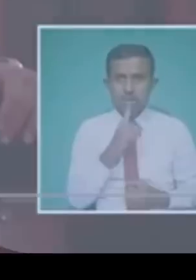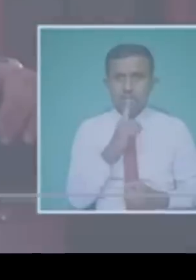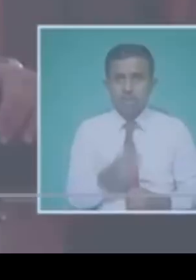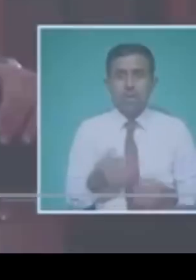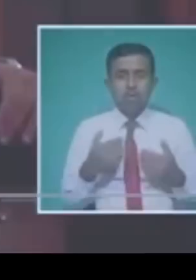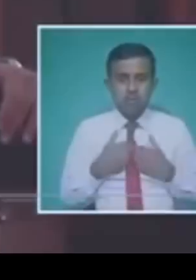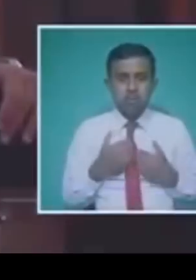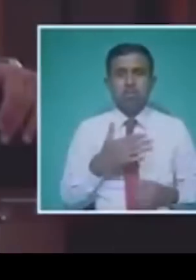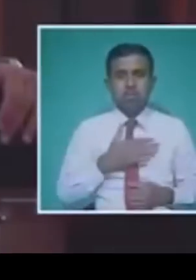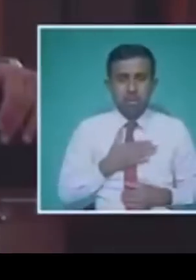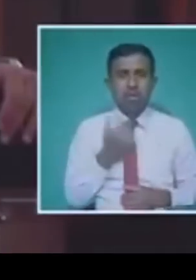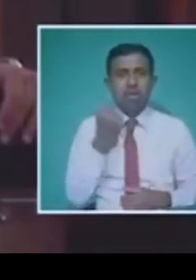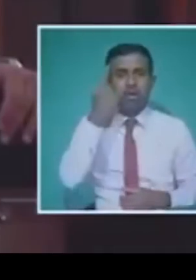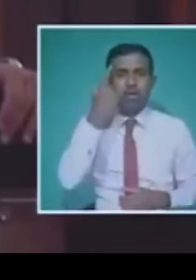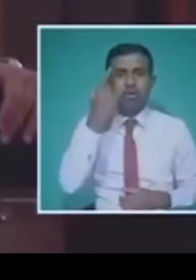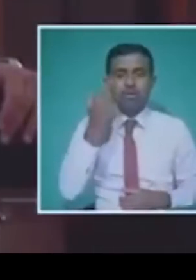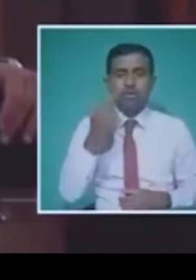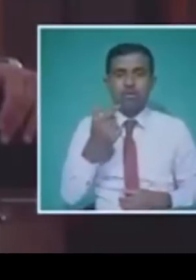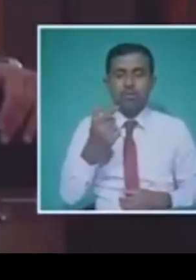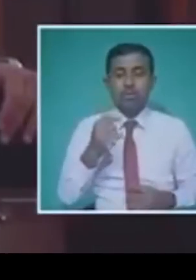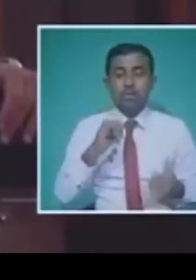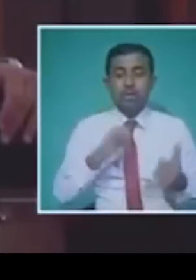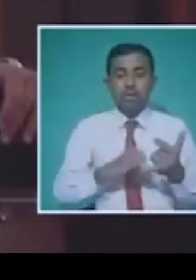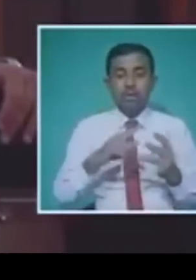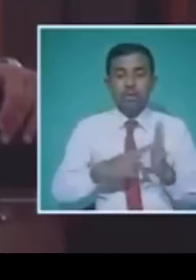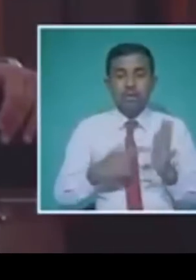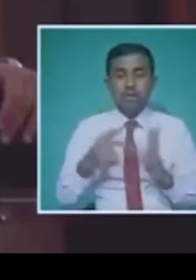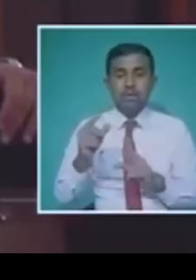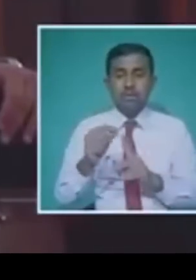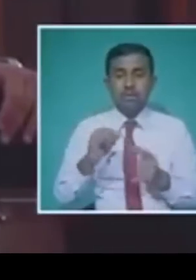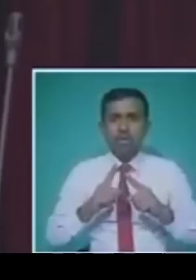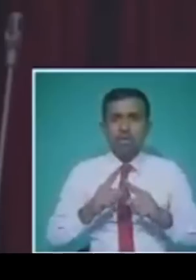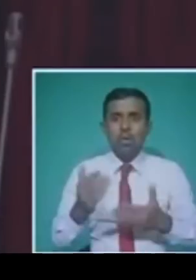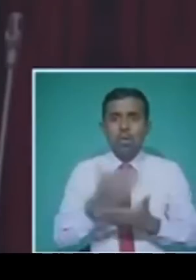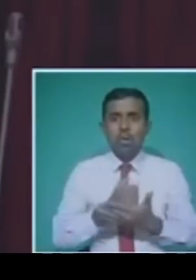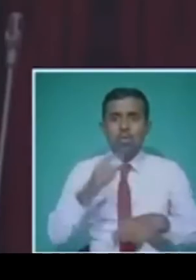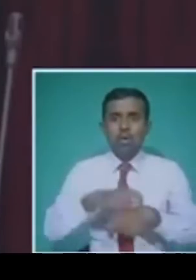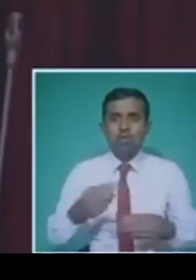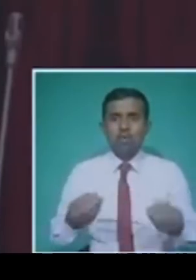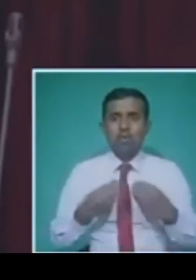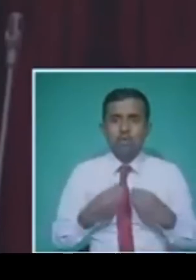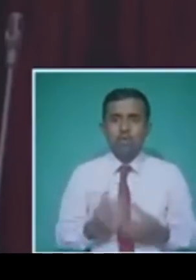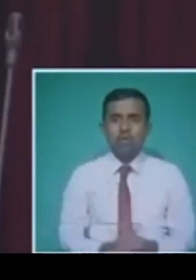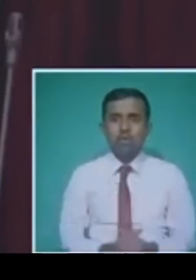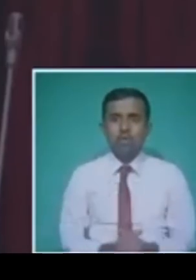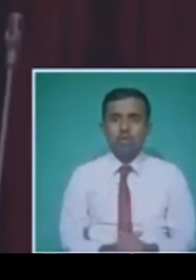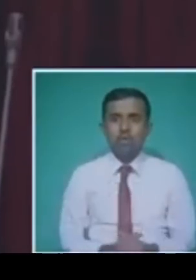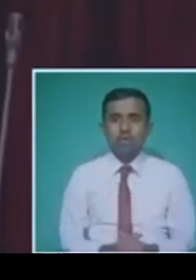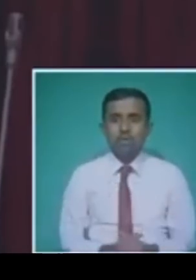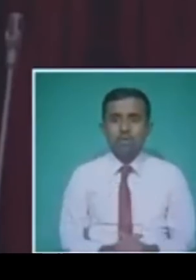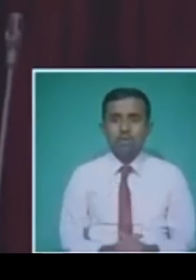வாக்குவாதம் ஏற்பட்டிருந்தது. அதன் பின்னர் சபை முதல்வரால் தமிழ் நாடாளுமன்ற உறுப்பினர் திலீபனுக்கு பேச வாய்ப்பு